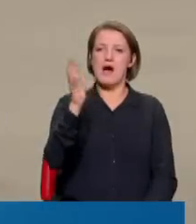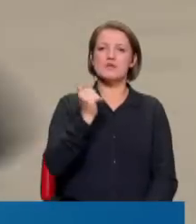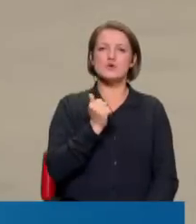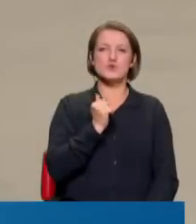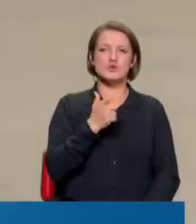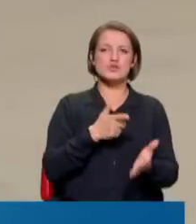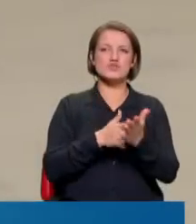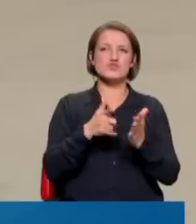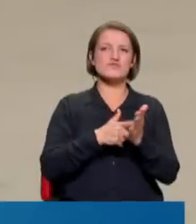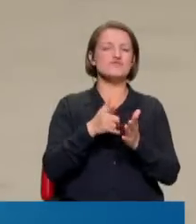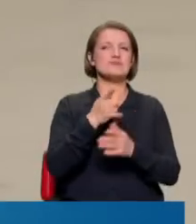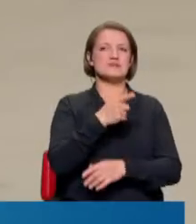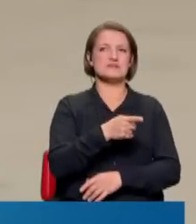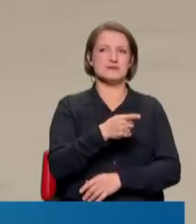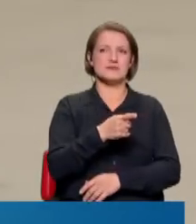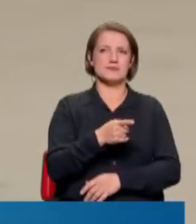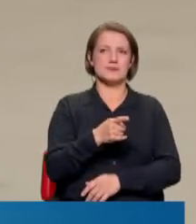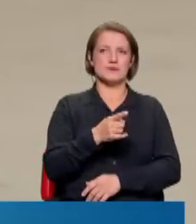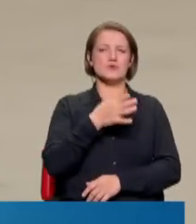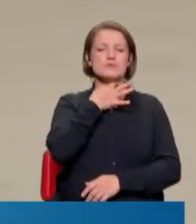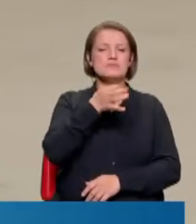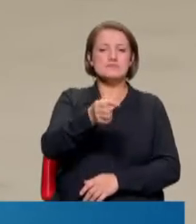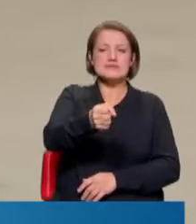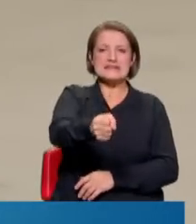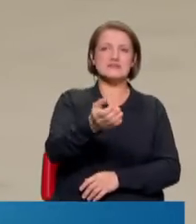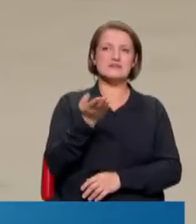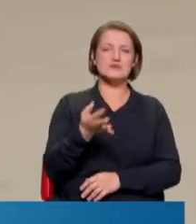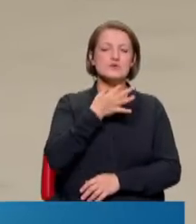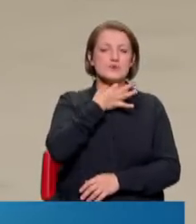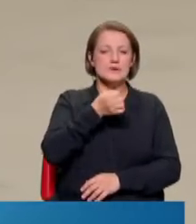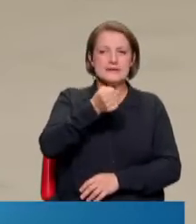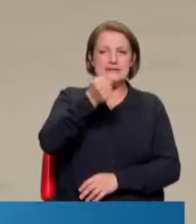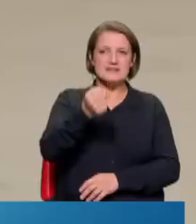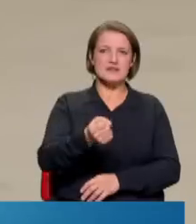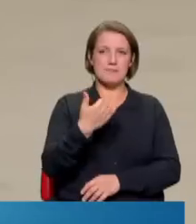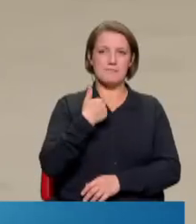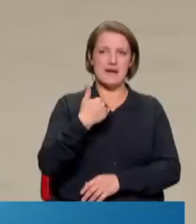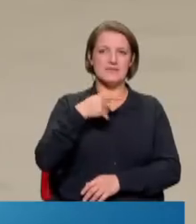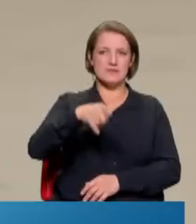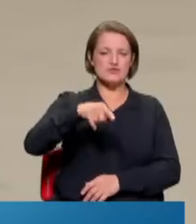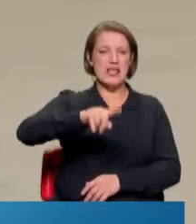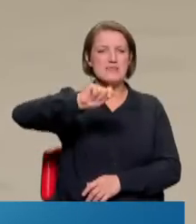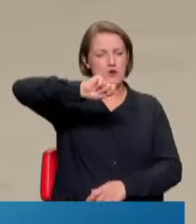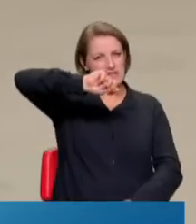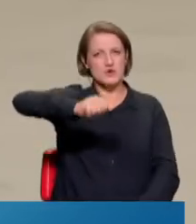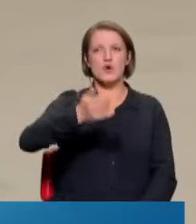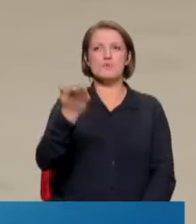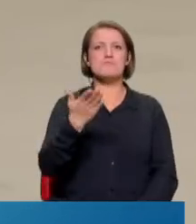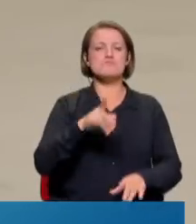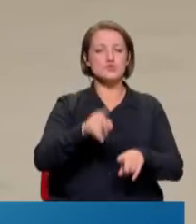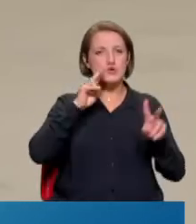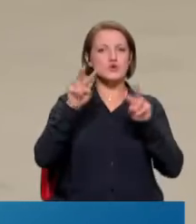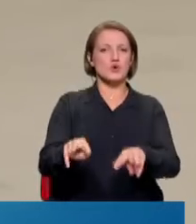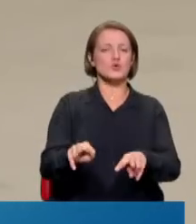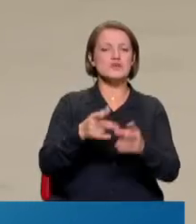çiftçimize maalesef ümüğünü sıktınız ümüğünü sıktınız Ben de buradan limonu sıkıyorum artık Bunu